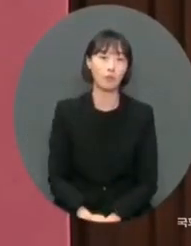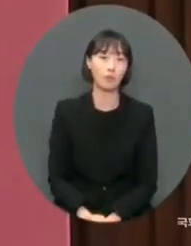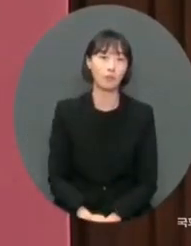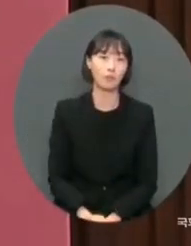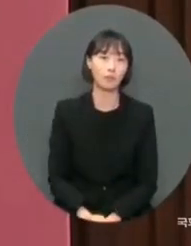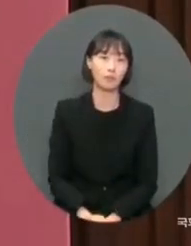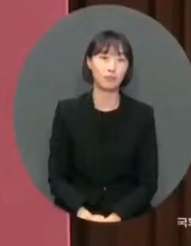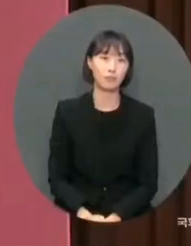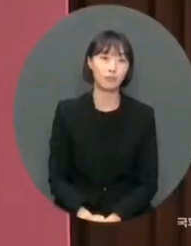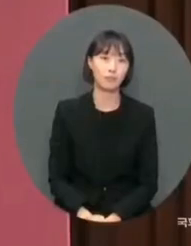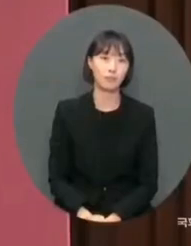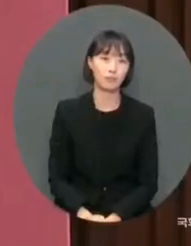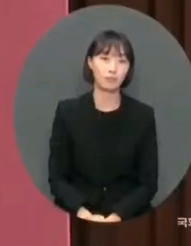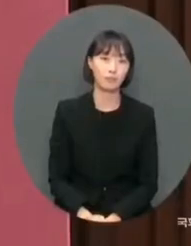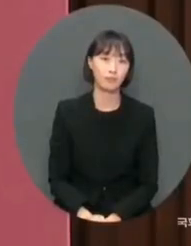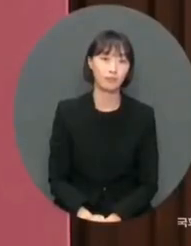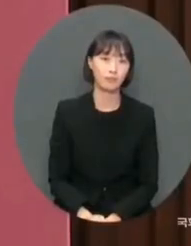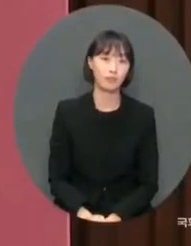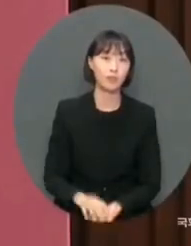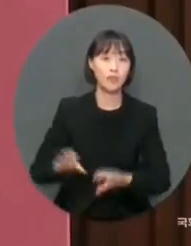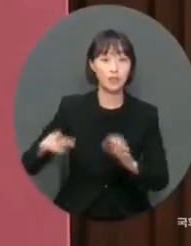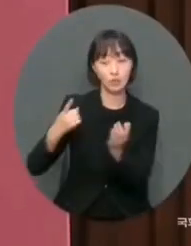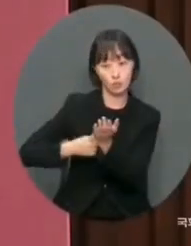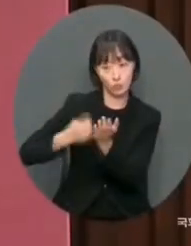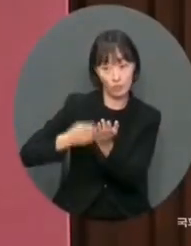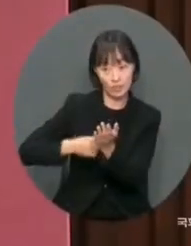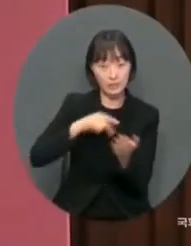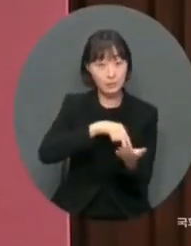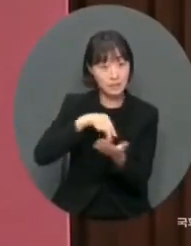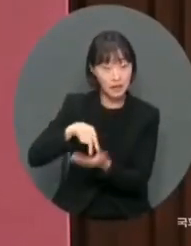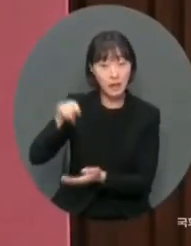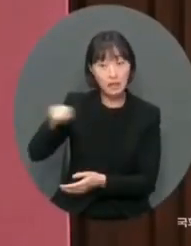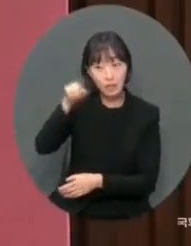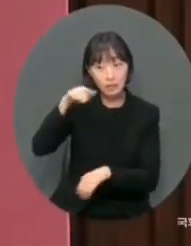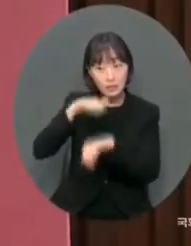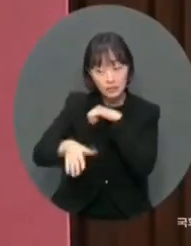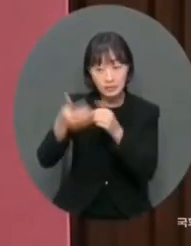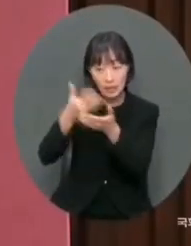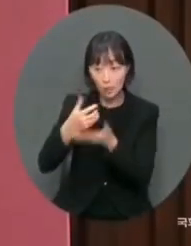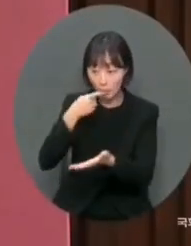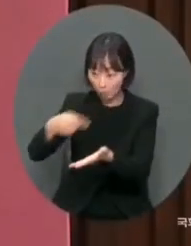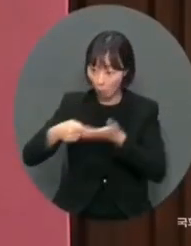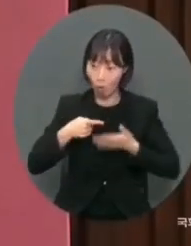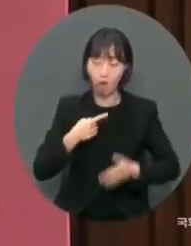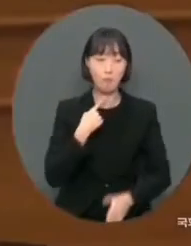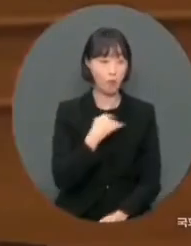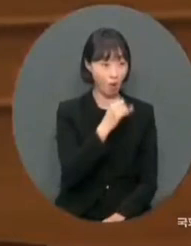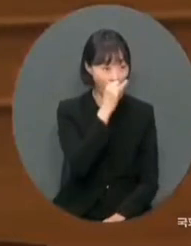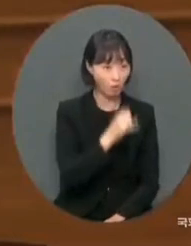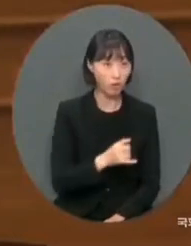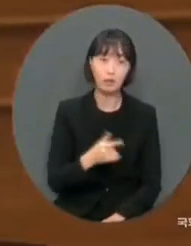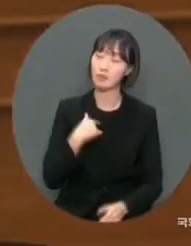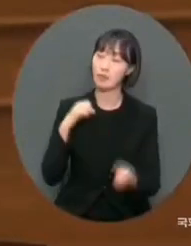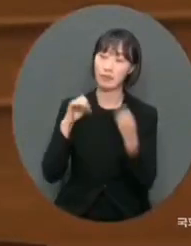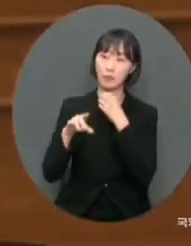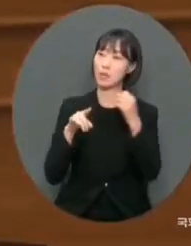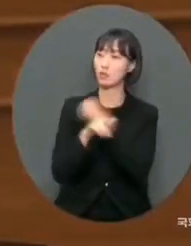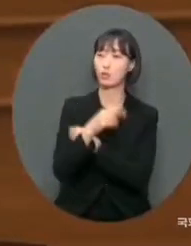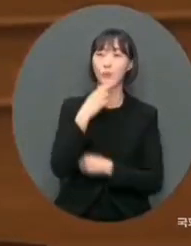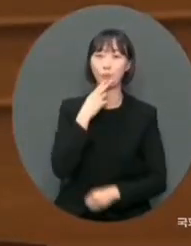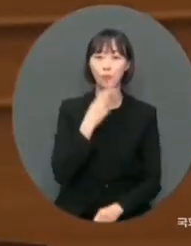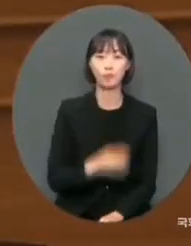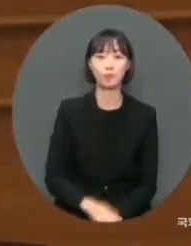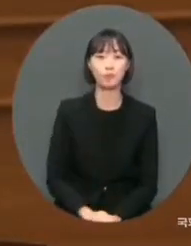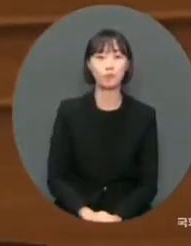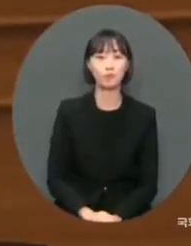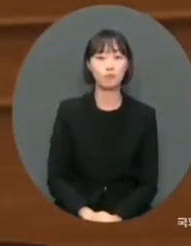문건, 이런 이유의 문건 보고받은 적 있으십니까? 제가 답변해야 할 이유가 없는 것 같습니다.